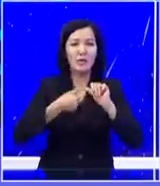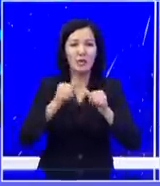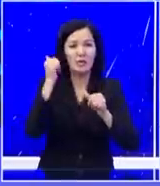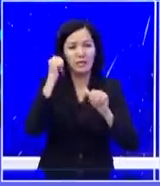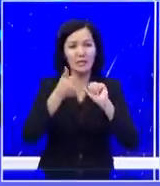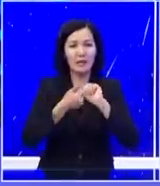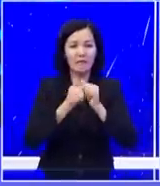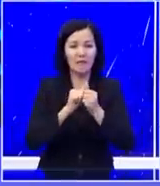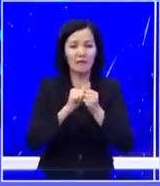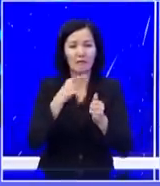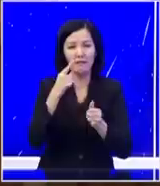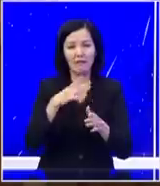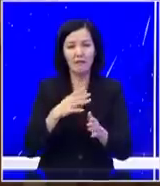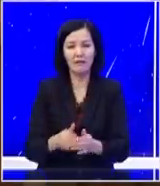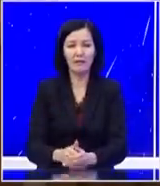сақталатынын айтты.